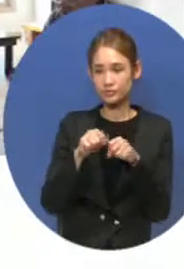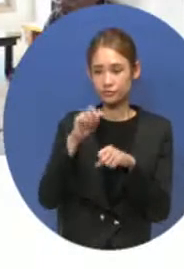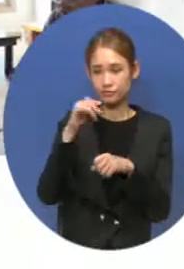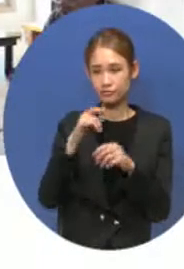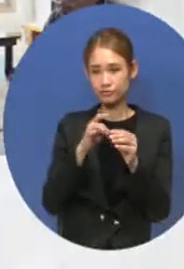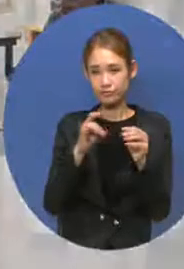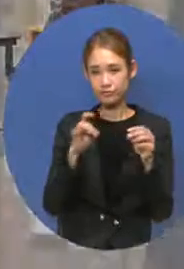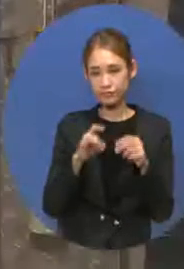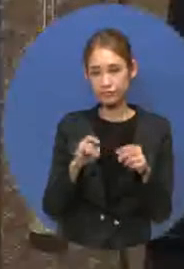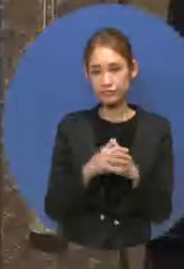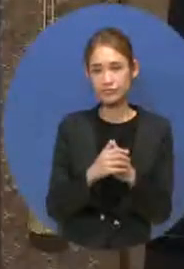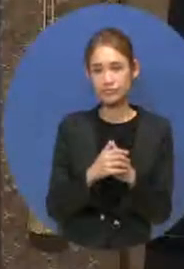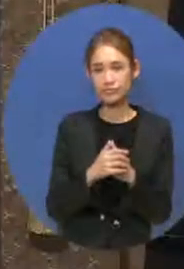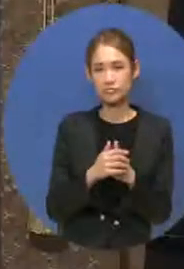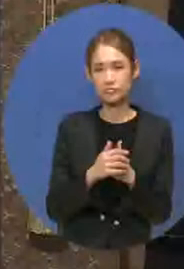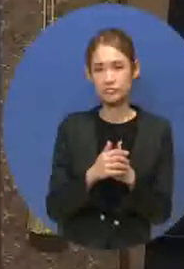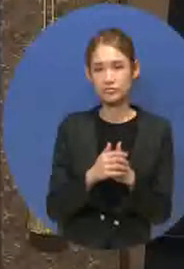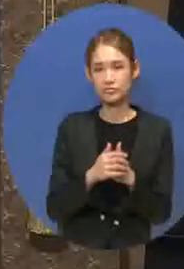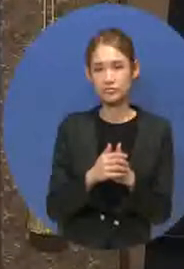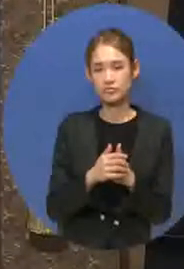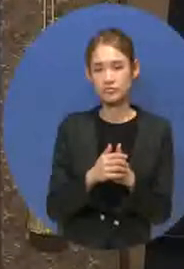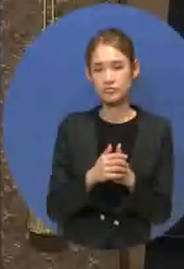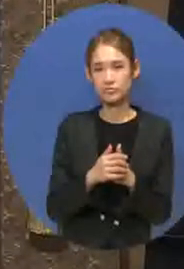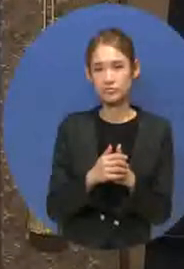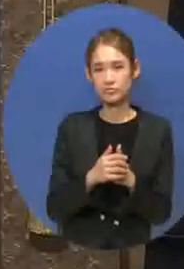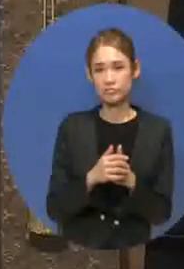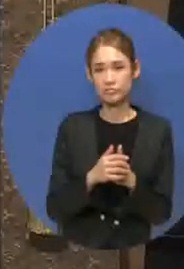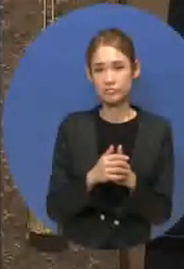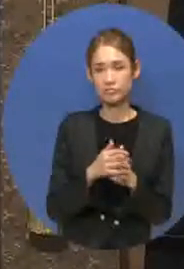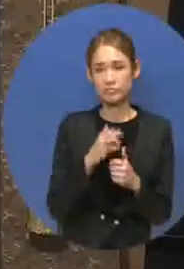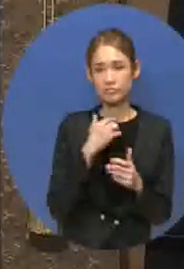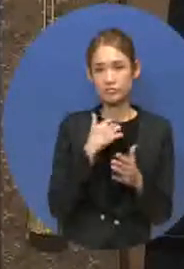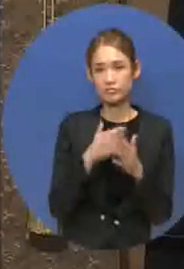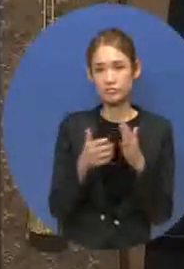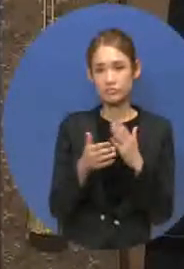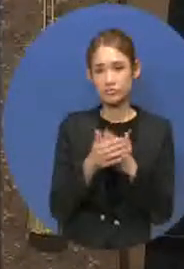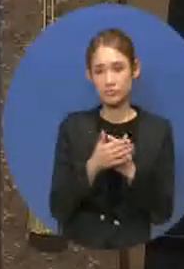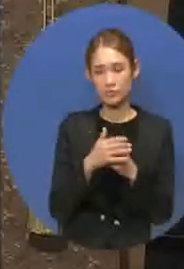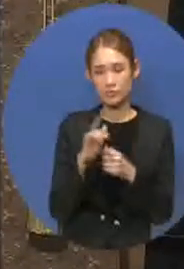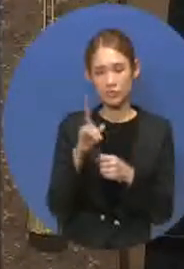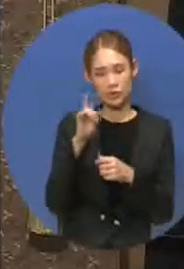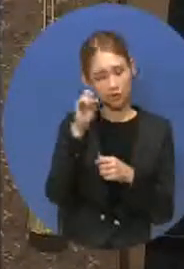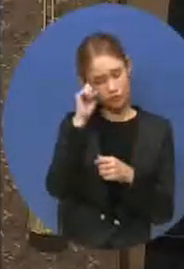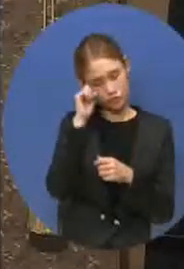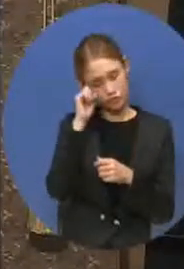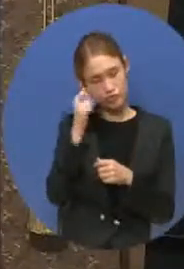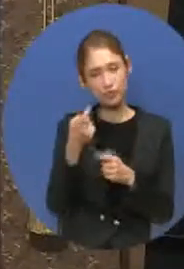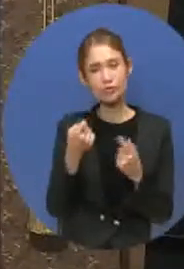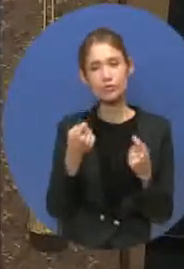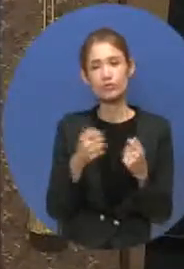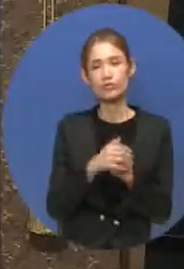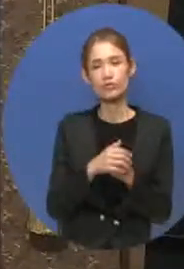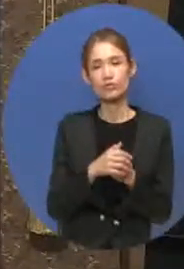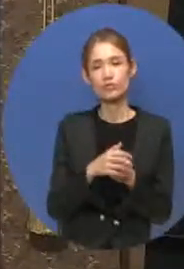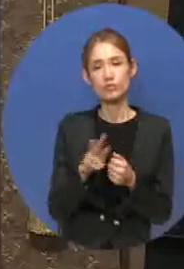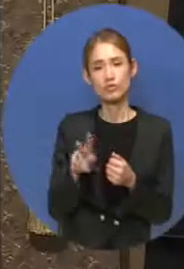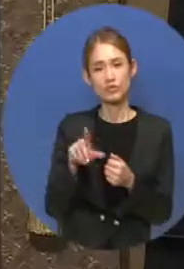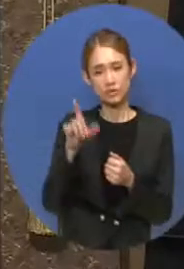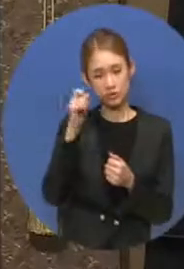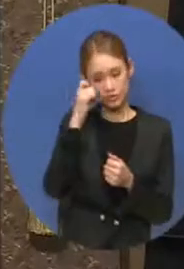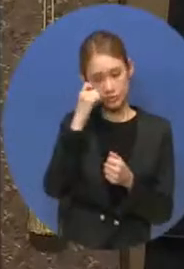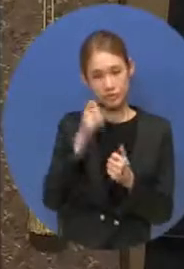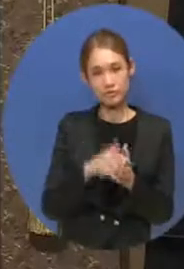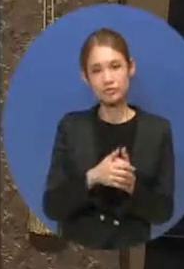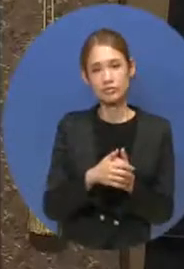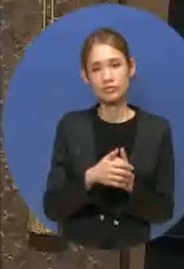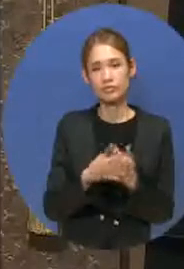청소하고 계시잖아요. 이런 생활을 직접 해보시고 여기서 하루 주무시기도 하시고 네. 또 어떤 경우는 이틀을 주무시기도 하시고